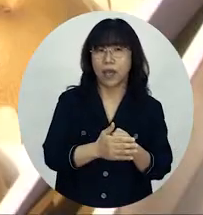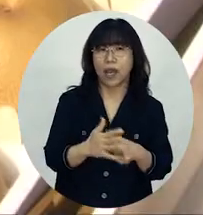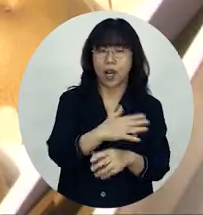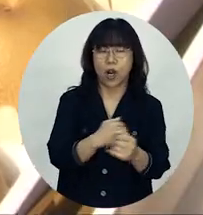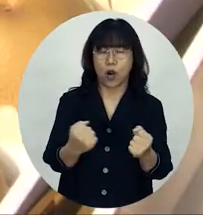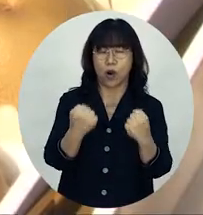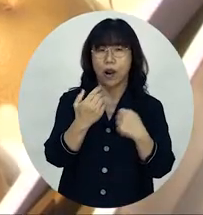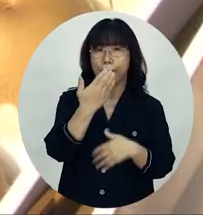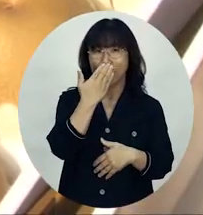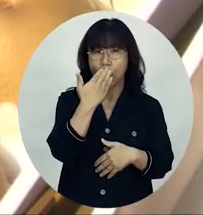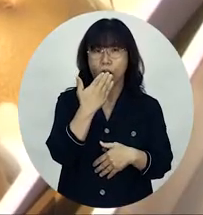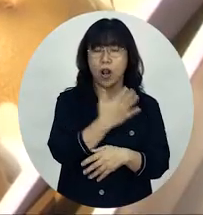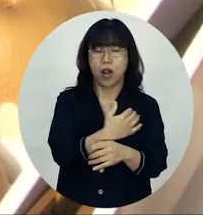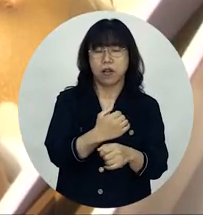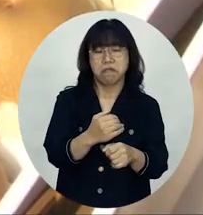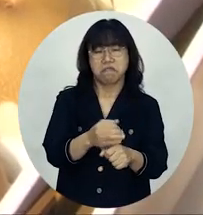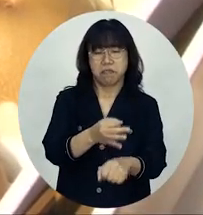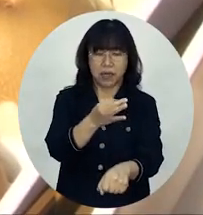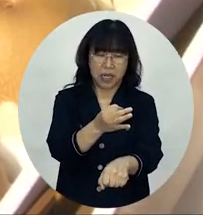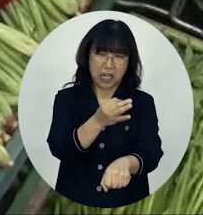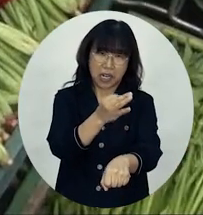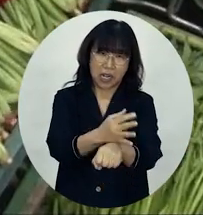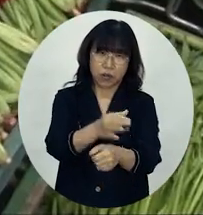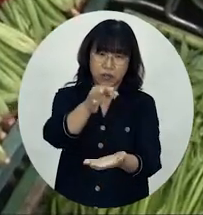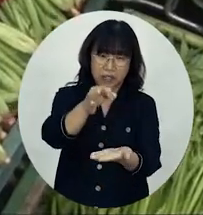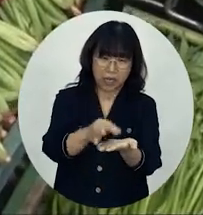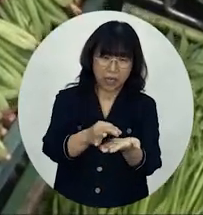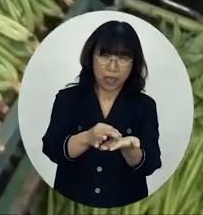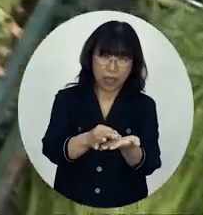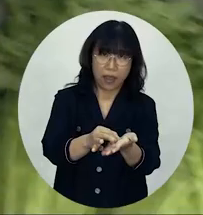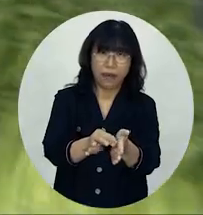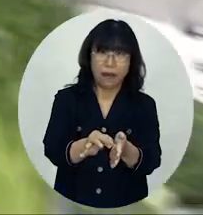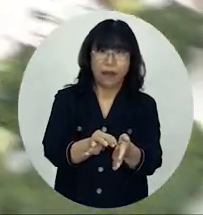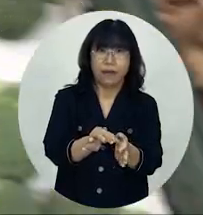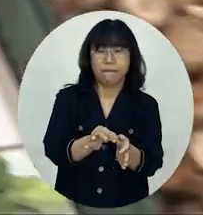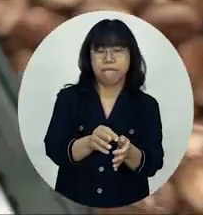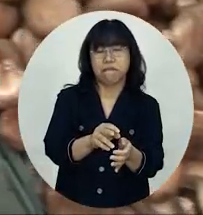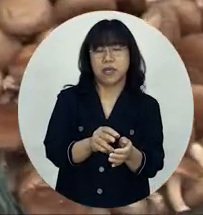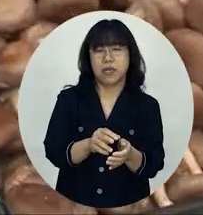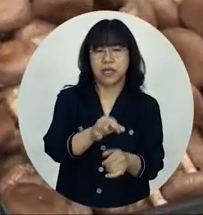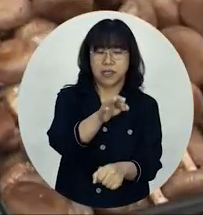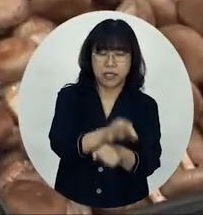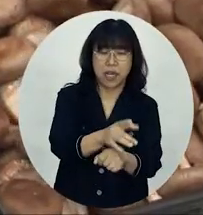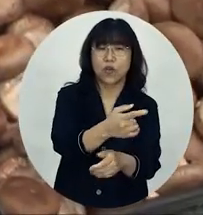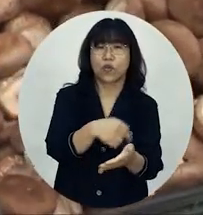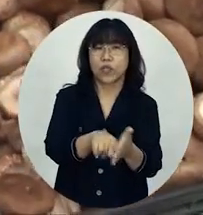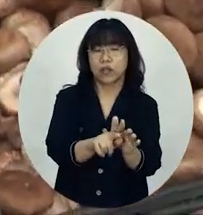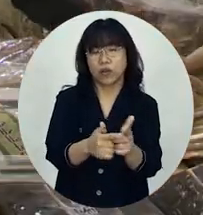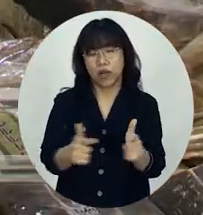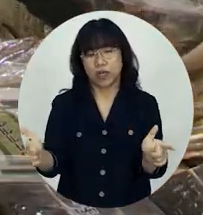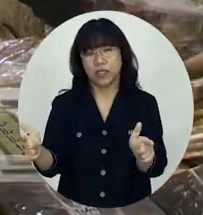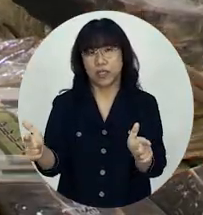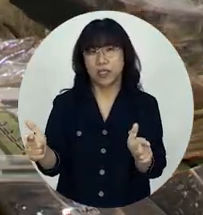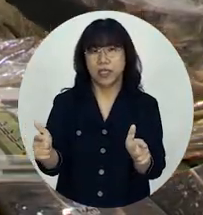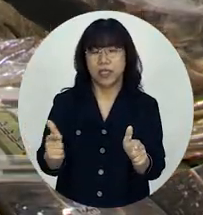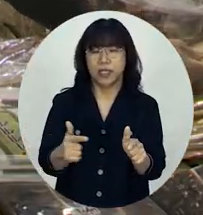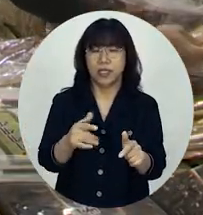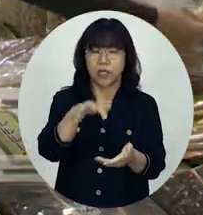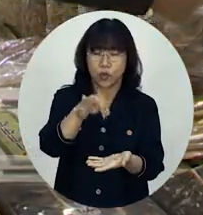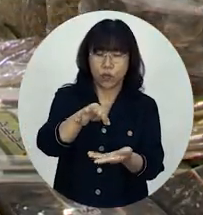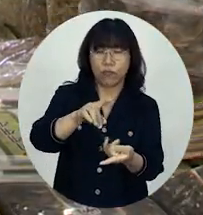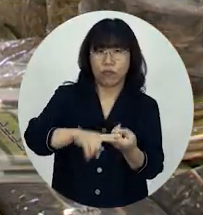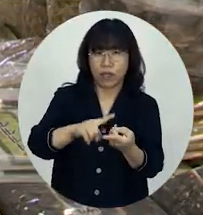저렴하고 편리하게 구입할 수 있도록 가격 상승이 우려되는 성수품 및 개인 서비스 요금 품목에 대해 집중 관리를